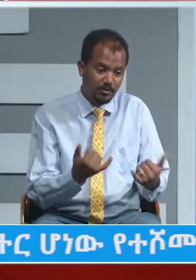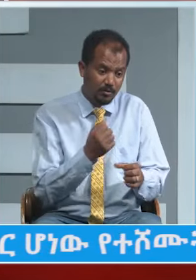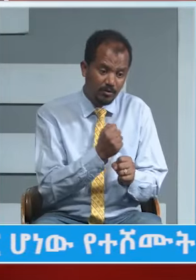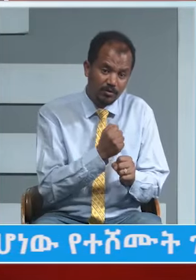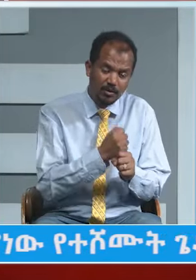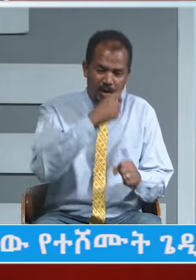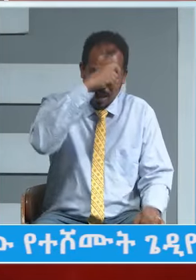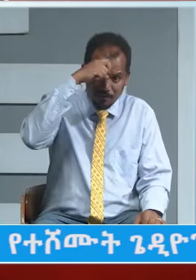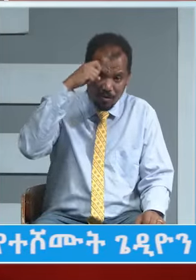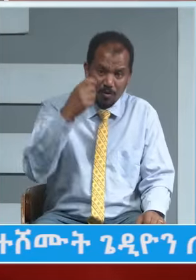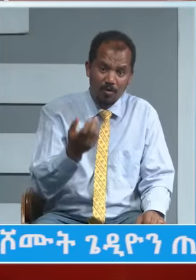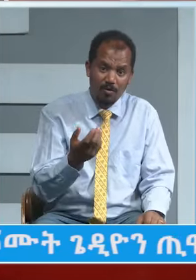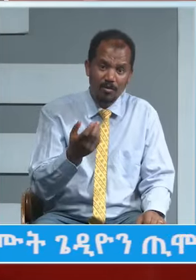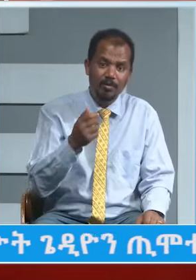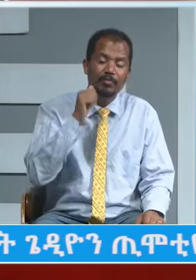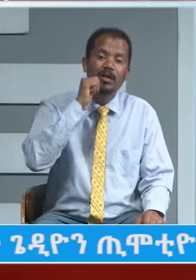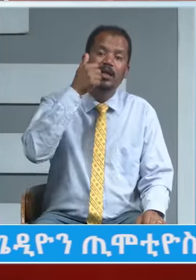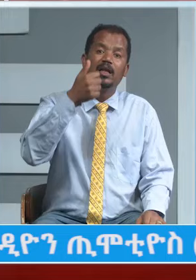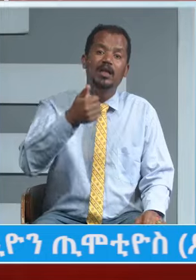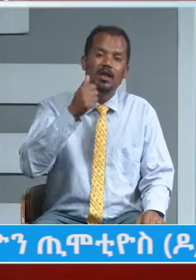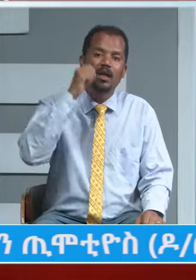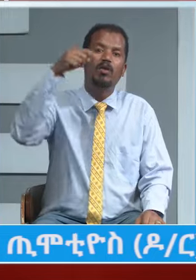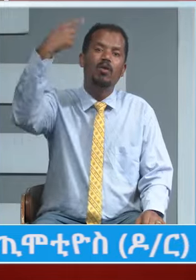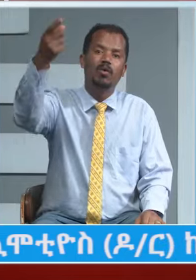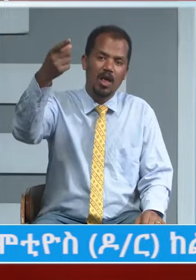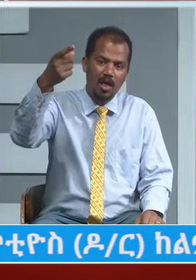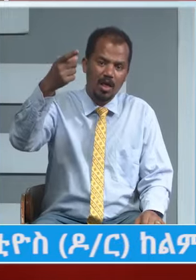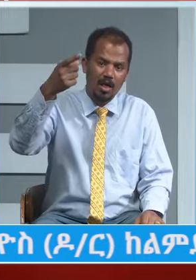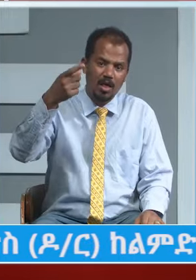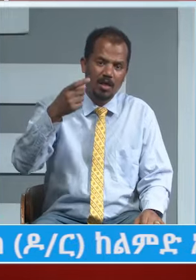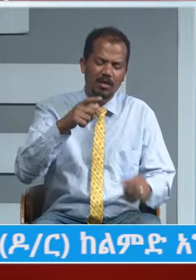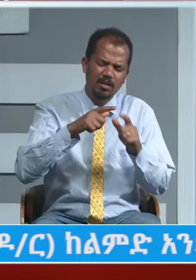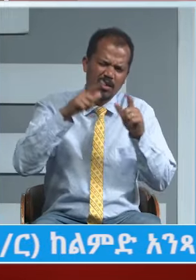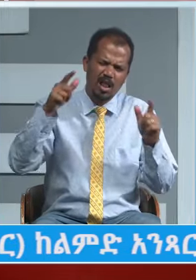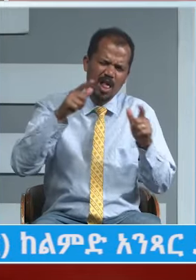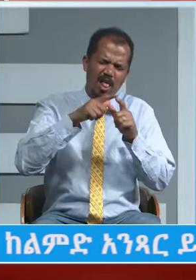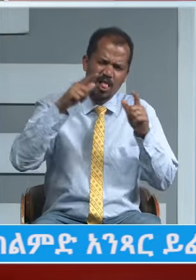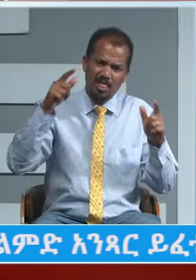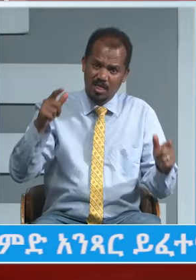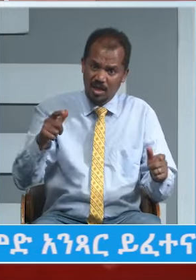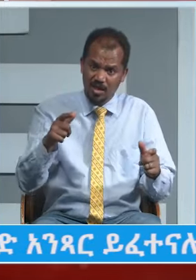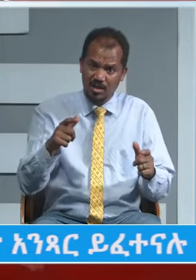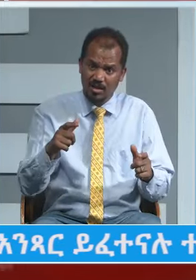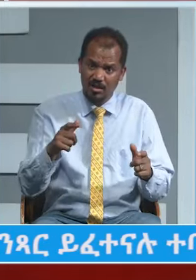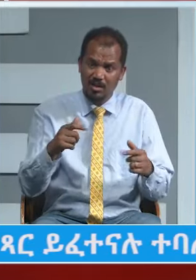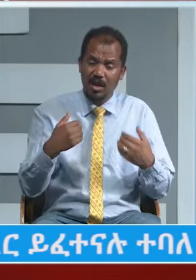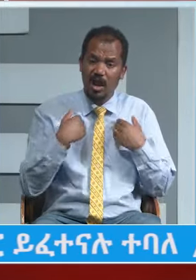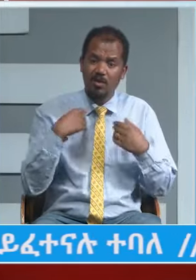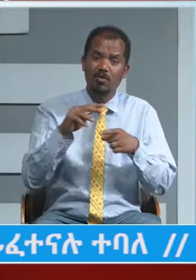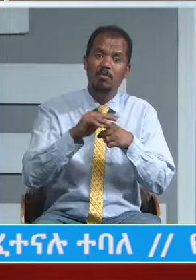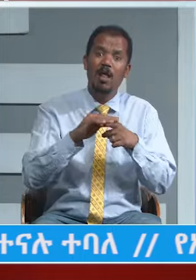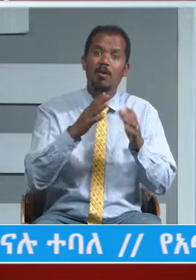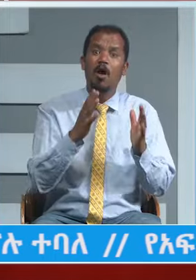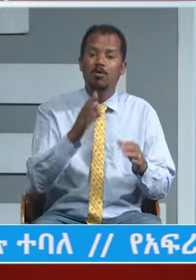አሁን ሰርቶ ለፍቶ ለነገ ተነጎዳ ትላልቅ ኤክስፒሪንስ ያላቸው